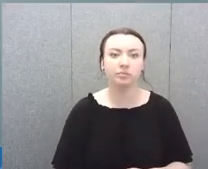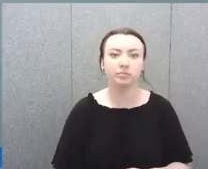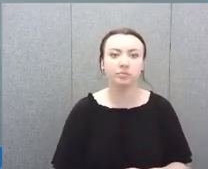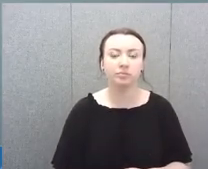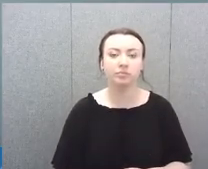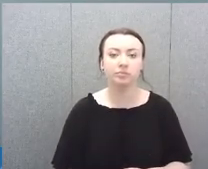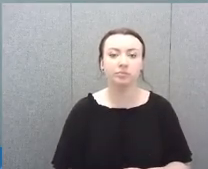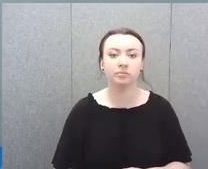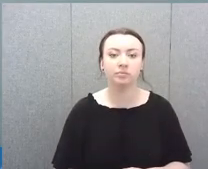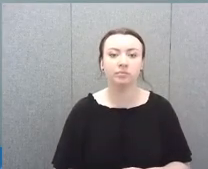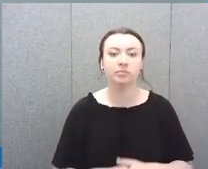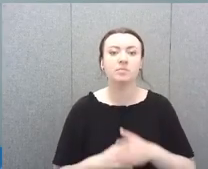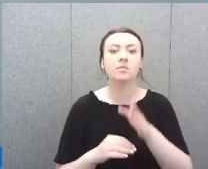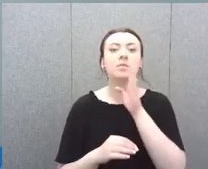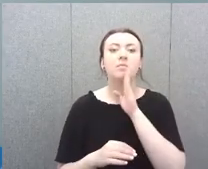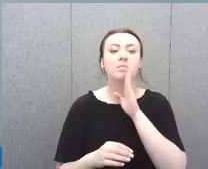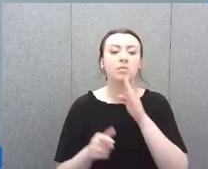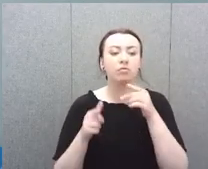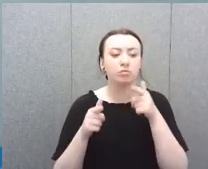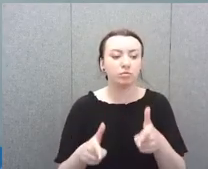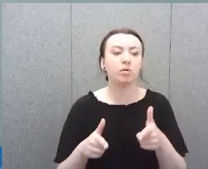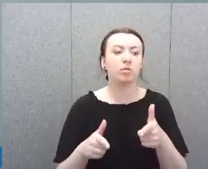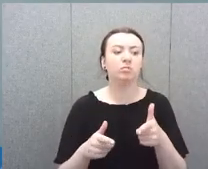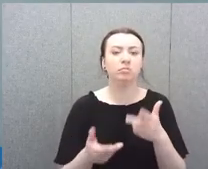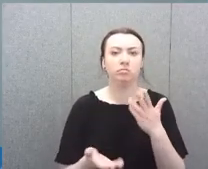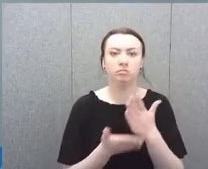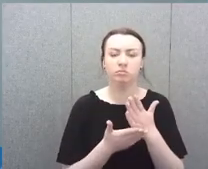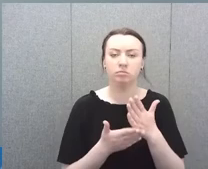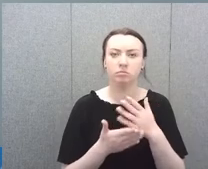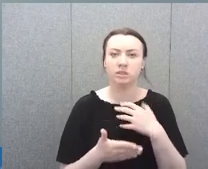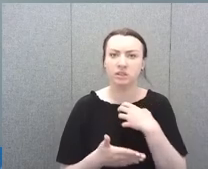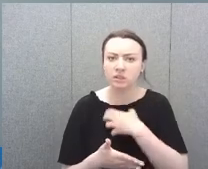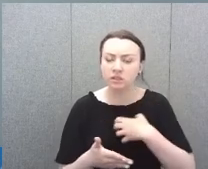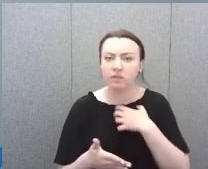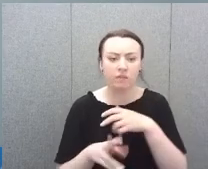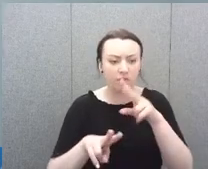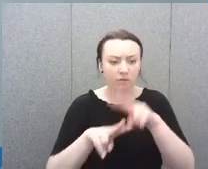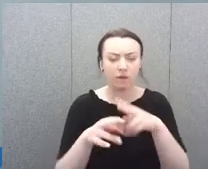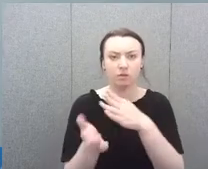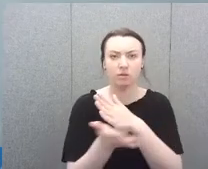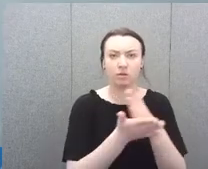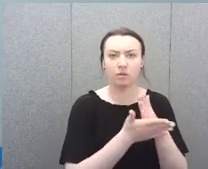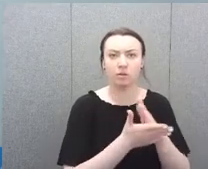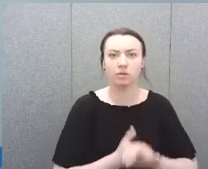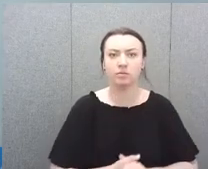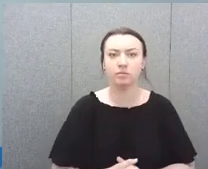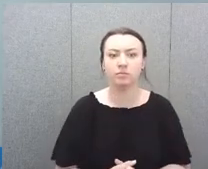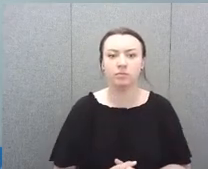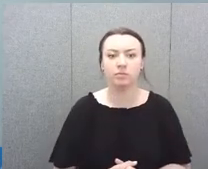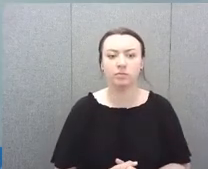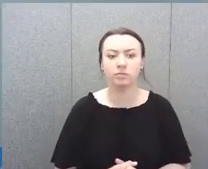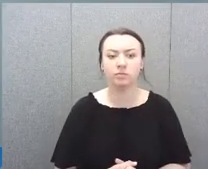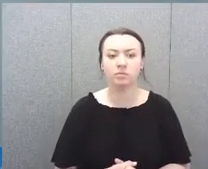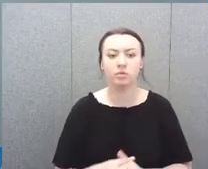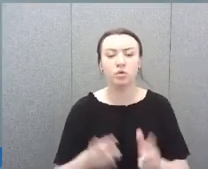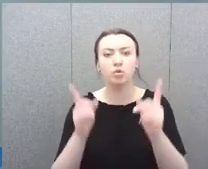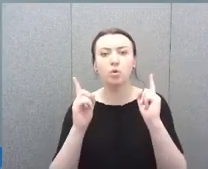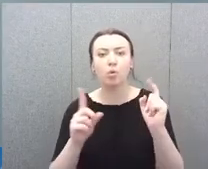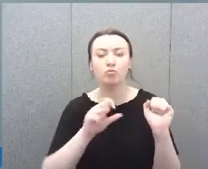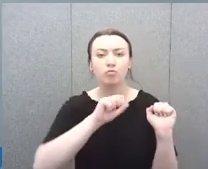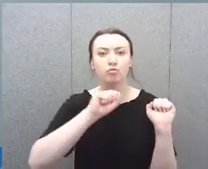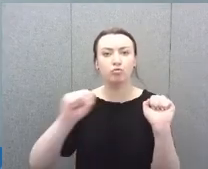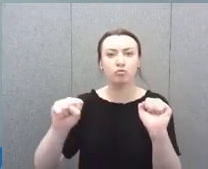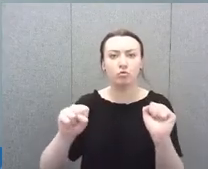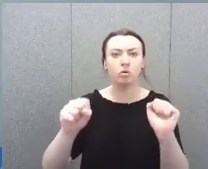Да, женщины, правда, играют очень важную роль в области безопасности, обороны в этих повестках.